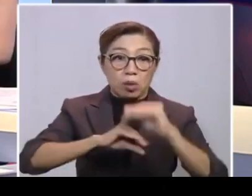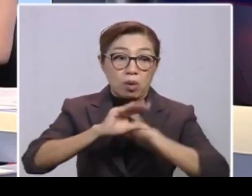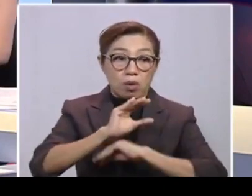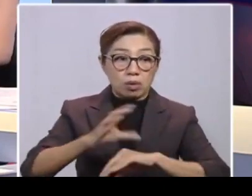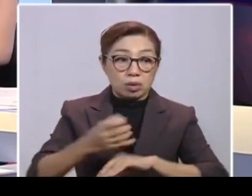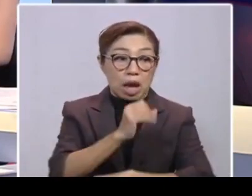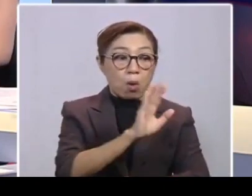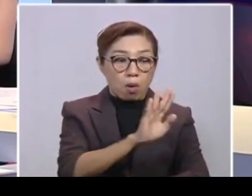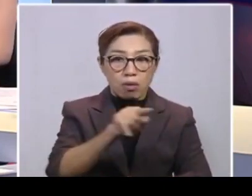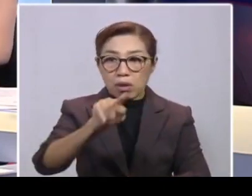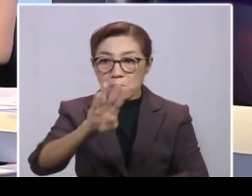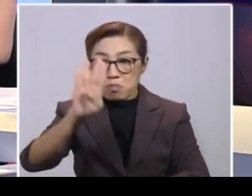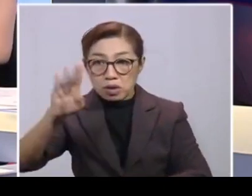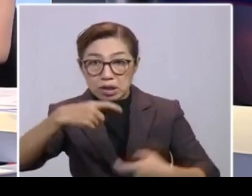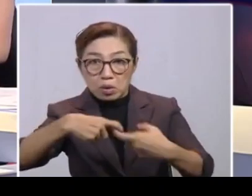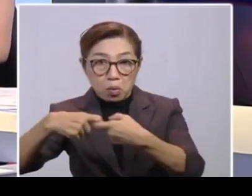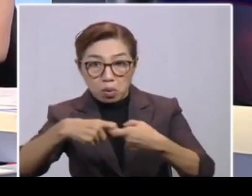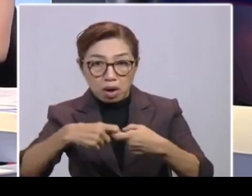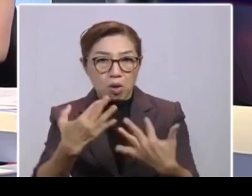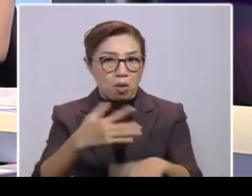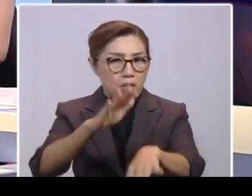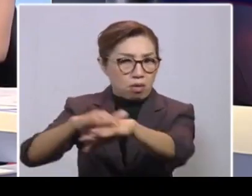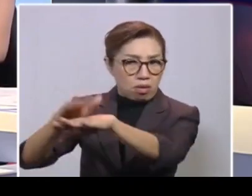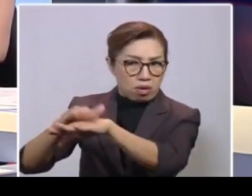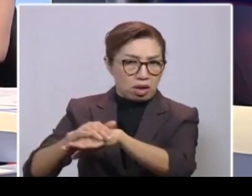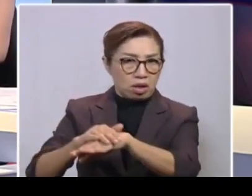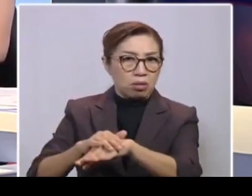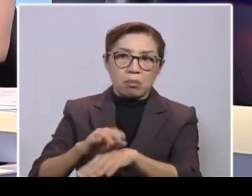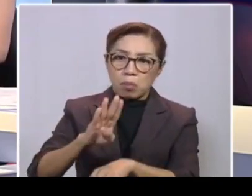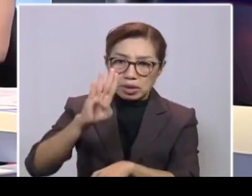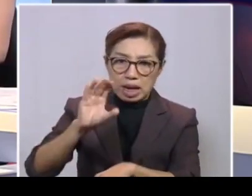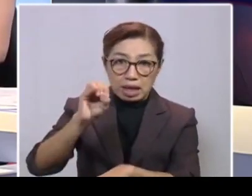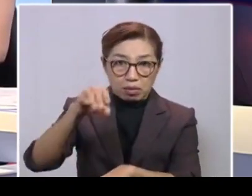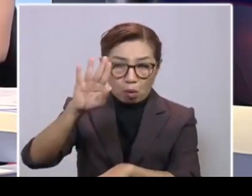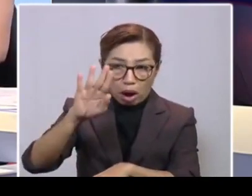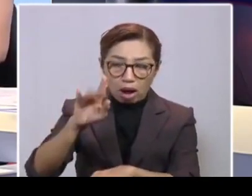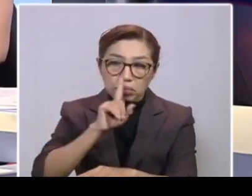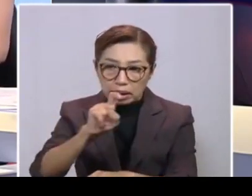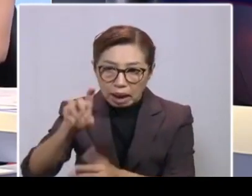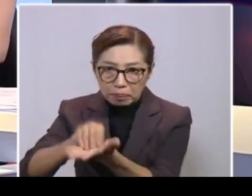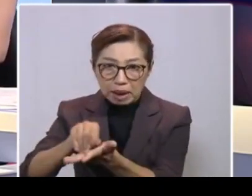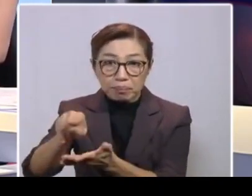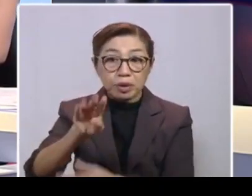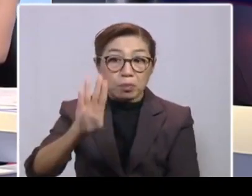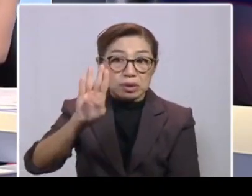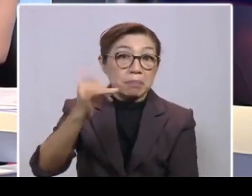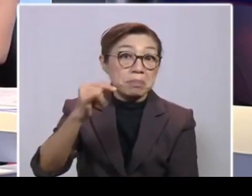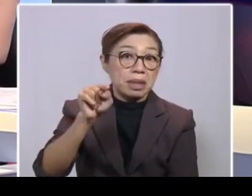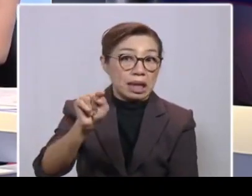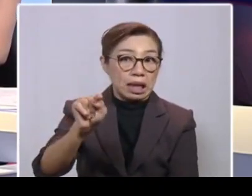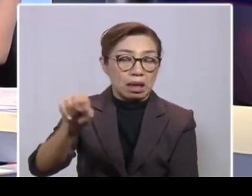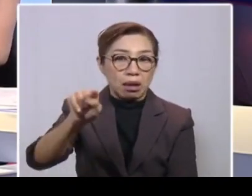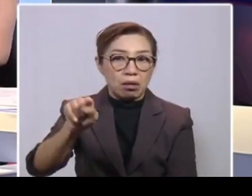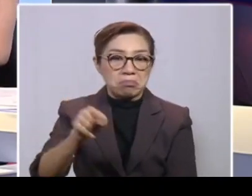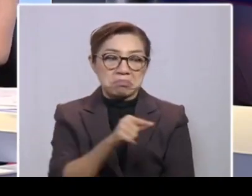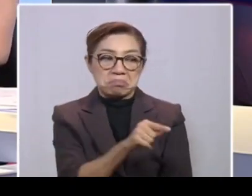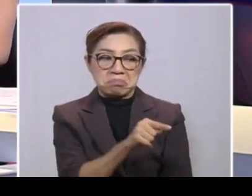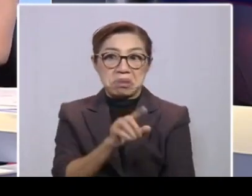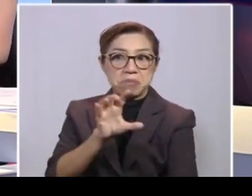มากกว่า 50กว่าบริษัทเลยนะมาดูนะคะว่าตกลงแล้วมีการฮ้วประมูลหรือไม่เพราะว่าบางบริษัทมีข้อมูลมาว่าถูกข่มคู่ด้วย